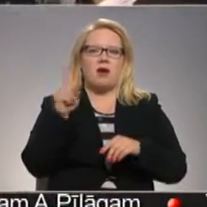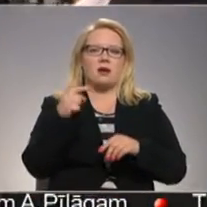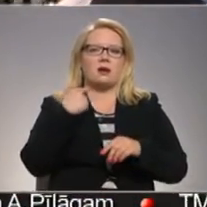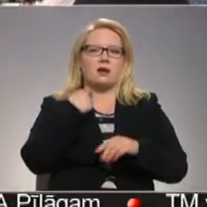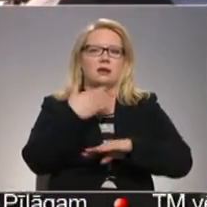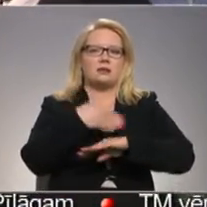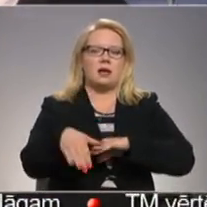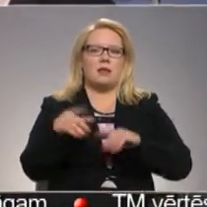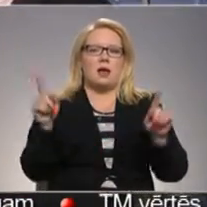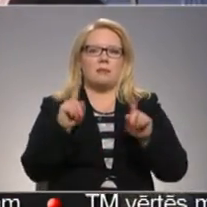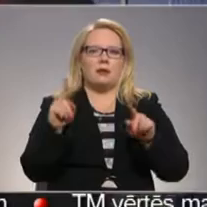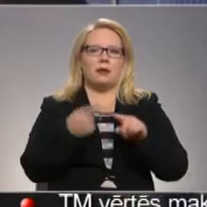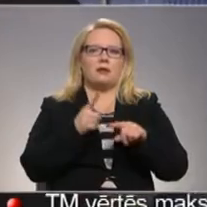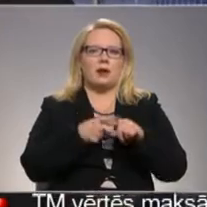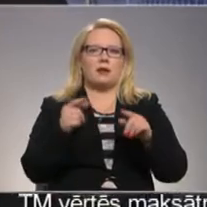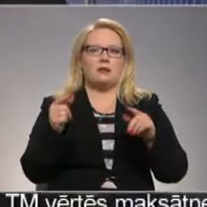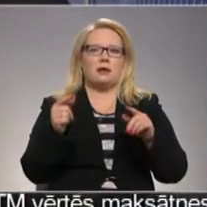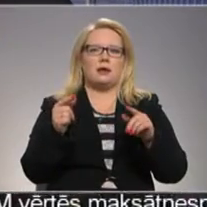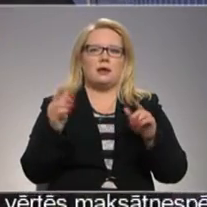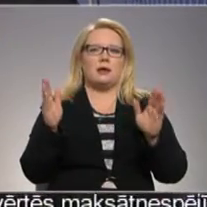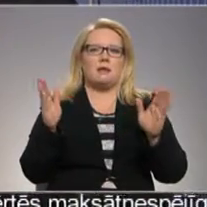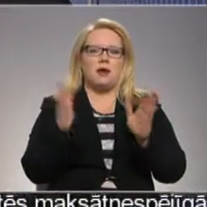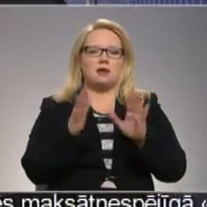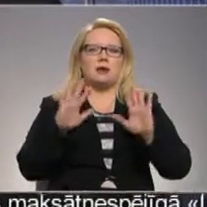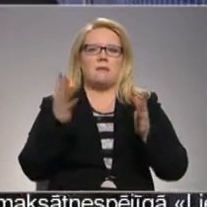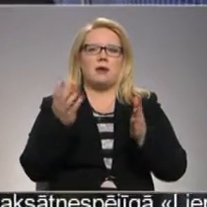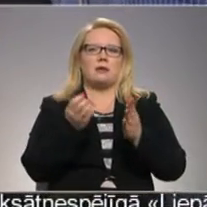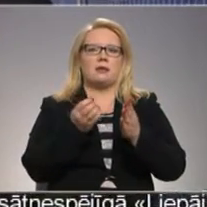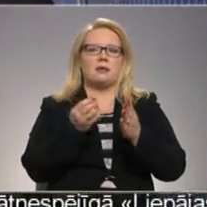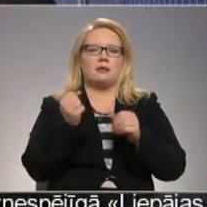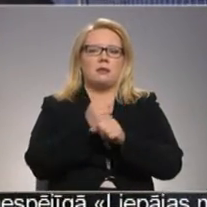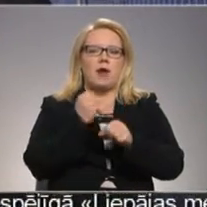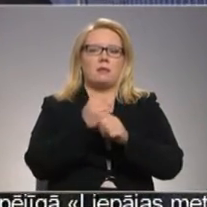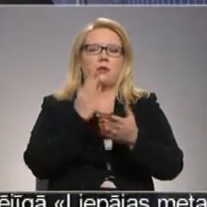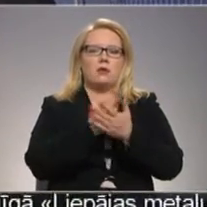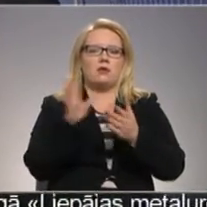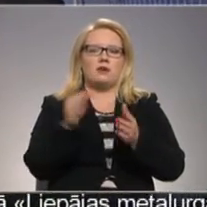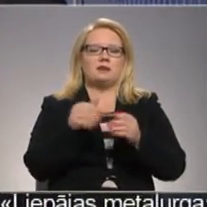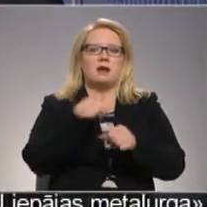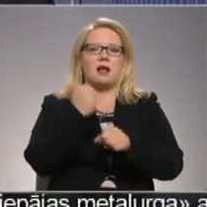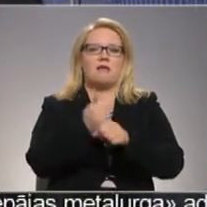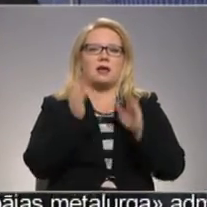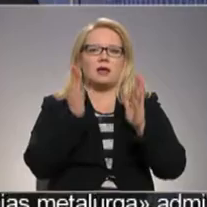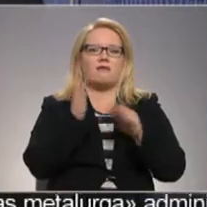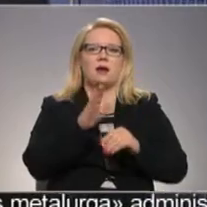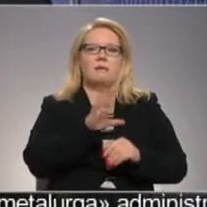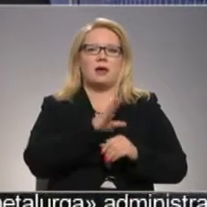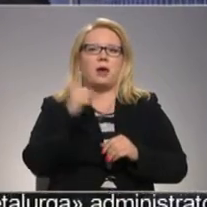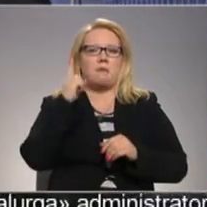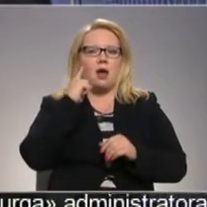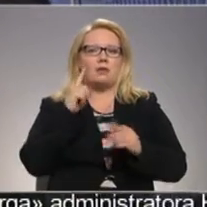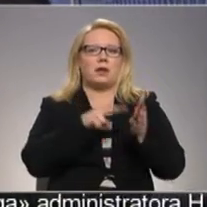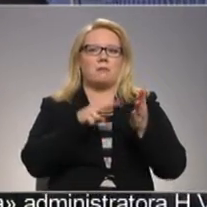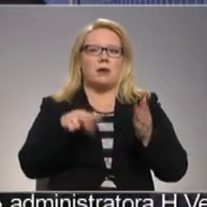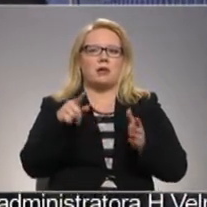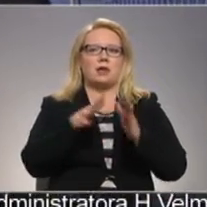ir šādi nu, nelieli salīdzinoši, bet darbi un tās visas, kā likums, ir maģistrālās ielas. Vai bija prātīgi, teiksim, tā pieļaut tik